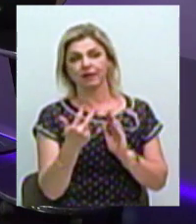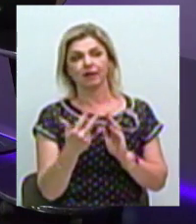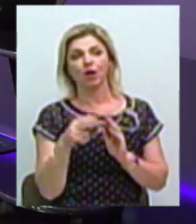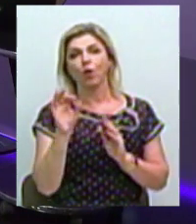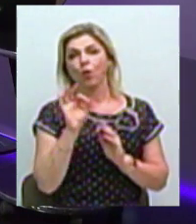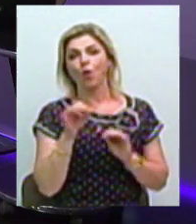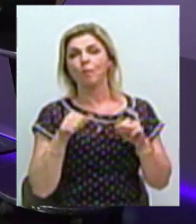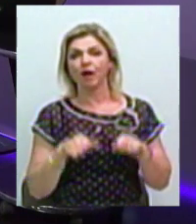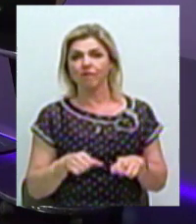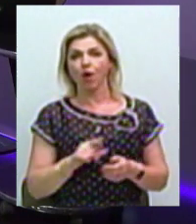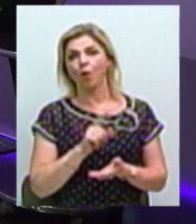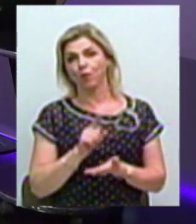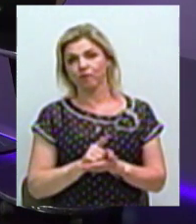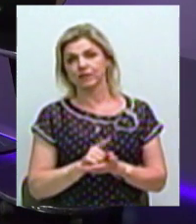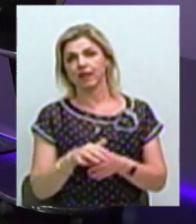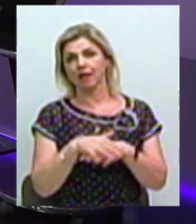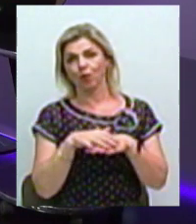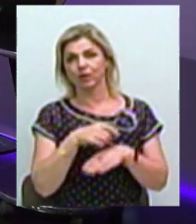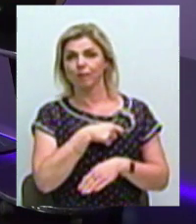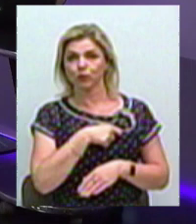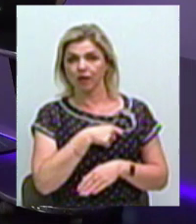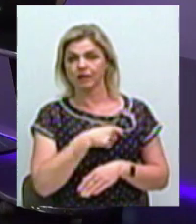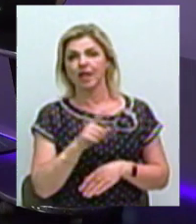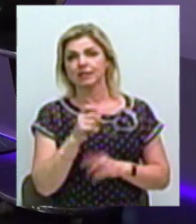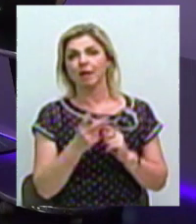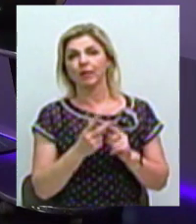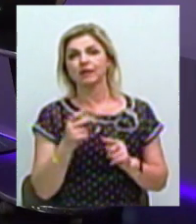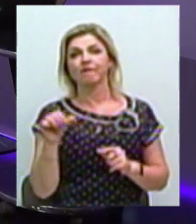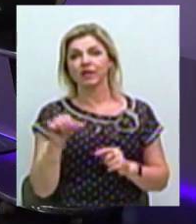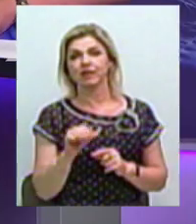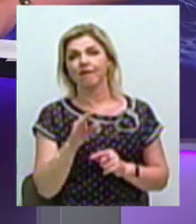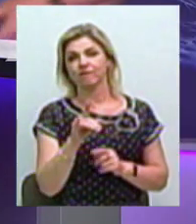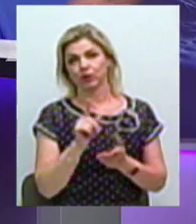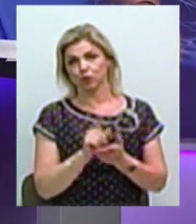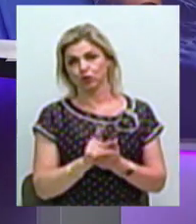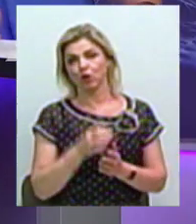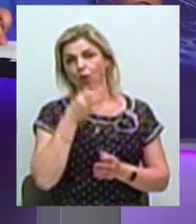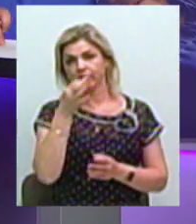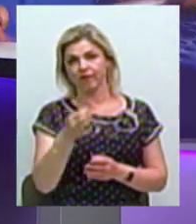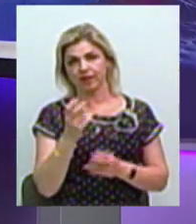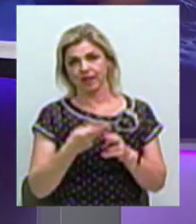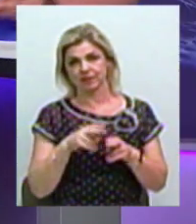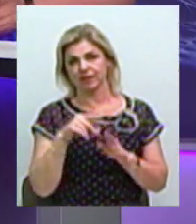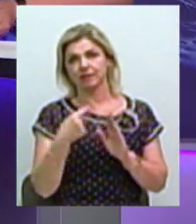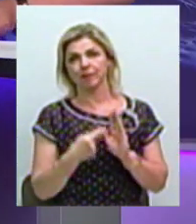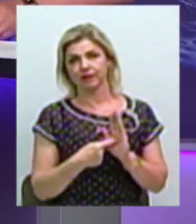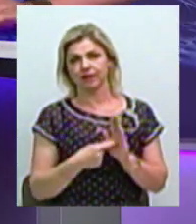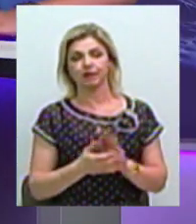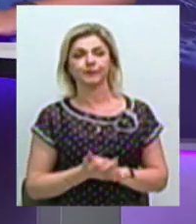Про права та обов'язки народних депутатів. Тобто за півтори хвилини ви маєте відповісти на ці запитання. Так. Отже,